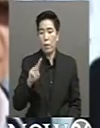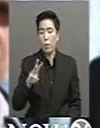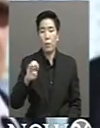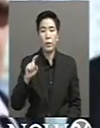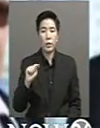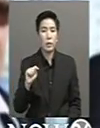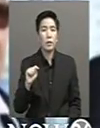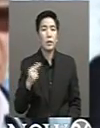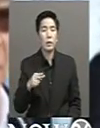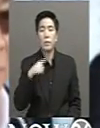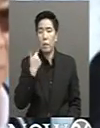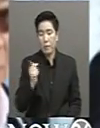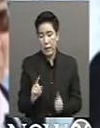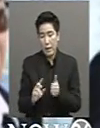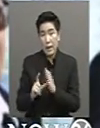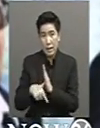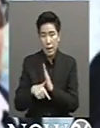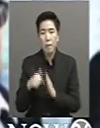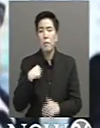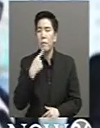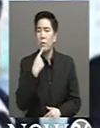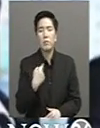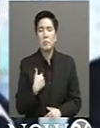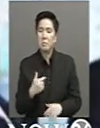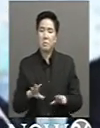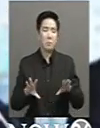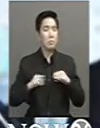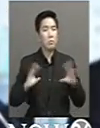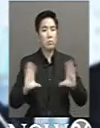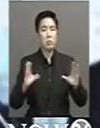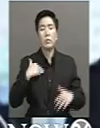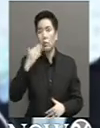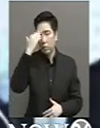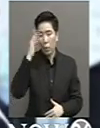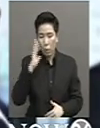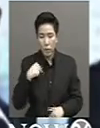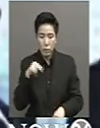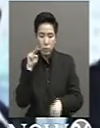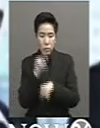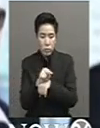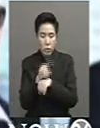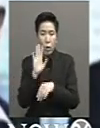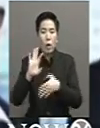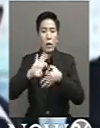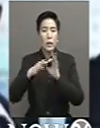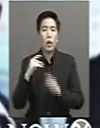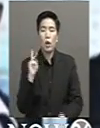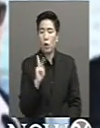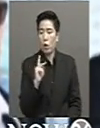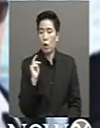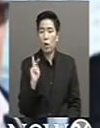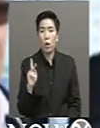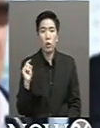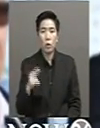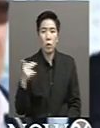คมก็คัดค้านวาระของการเลือกตั้งนายกสมาคมในครั้งนี้เพราะว่าไม่มีผู้สังเกตการจากการกีฬาแห่งประเทศไทย